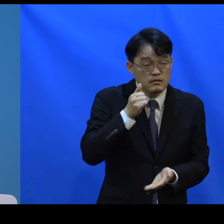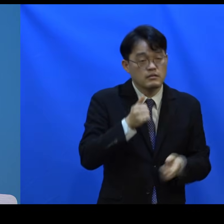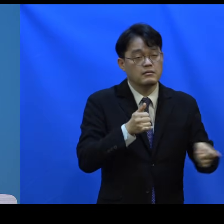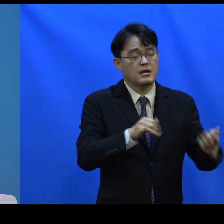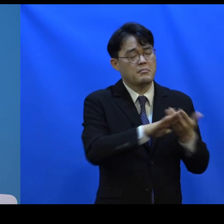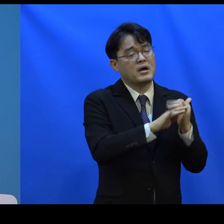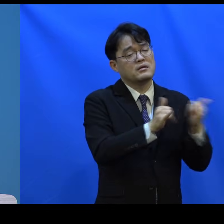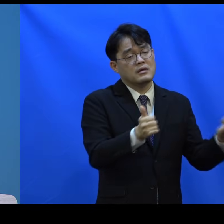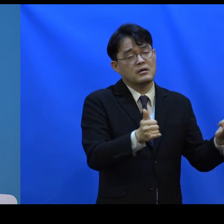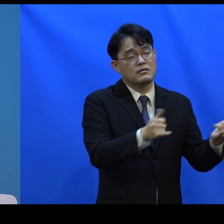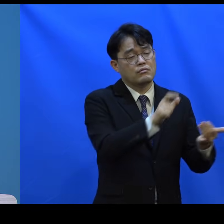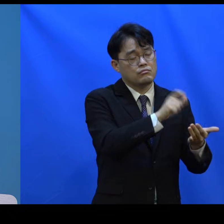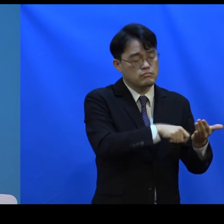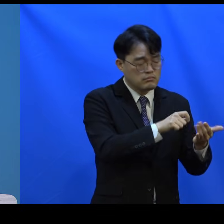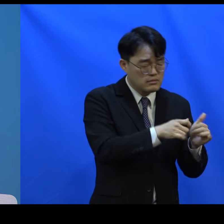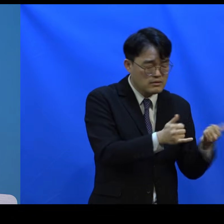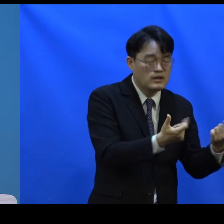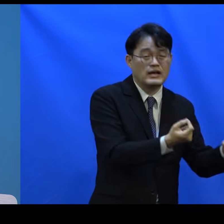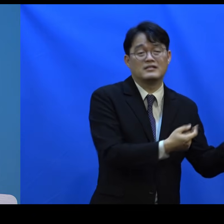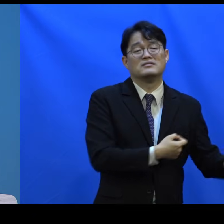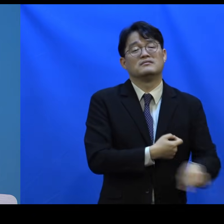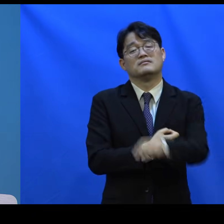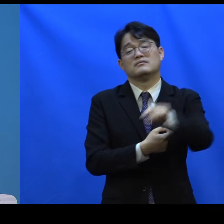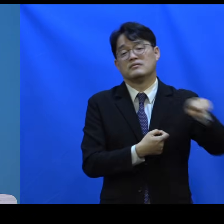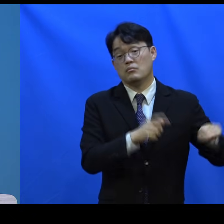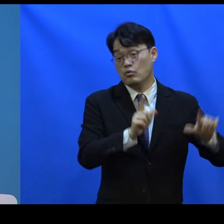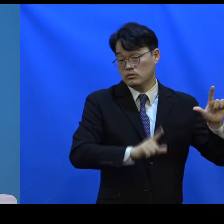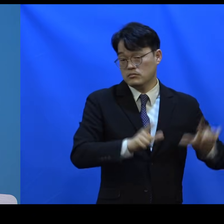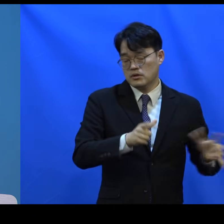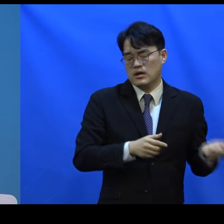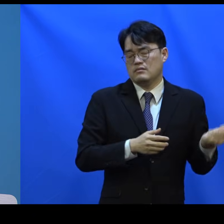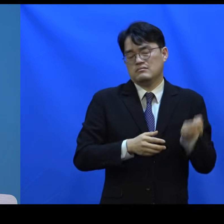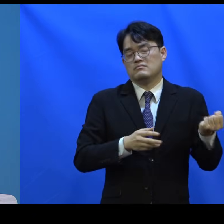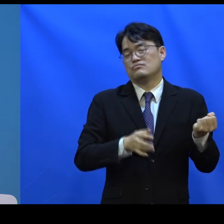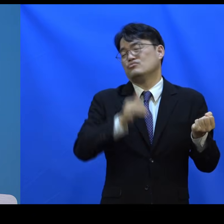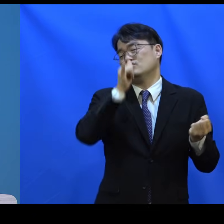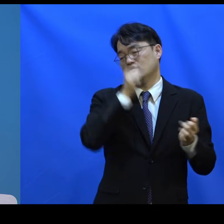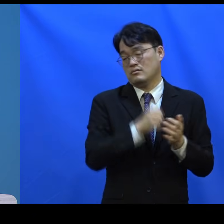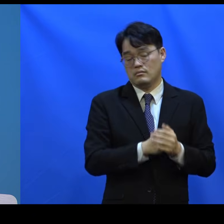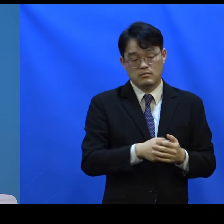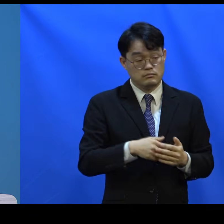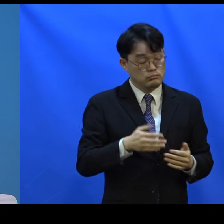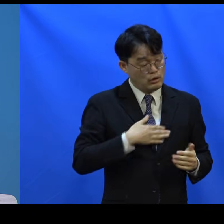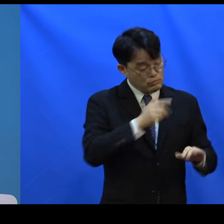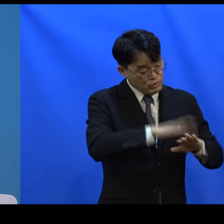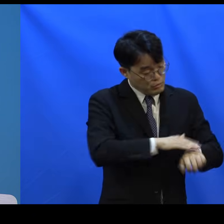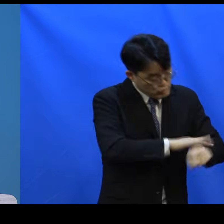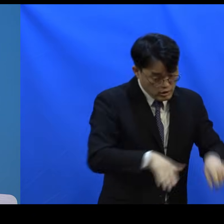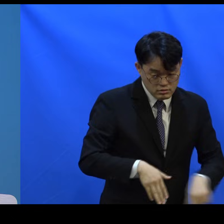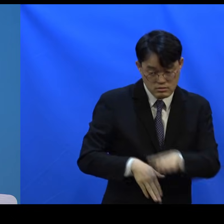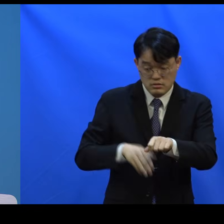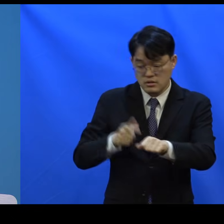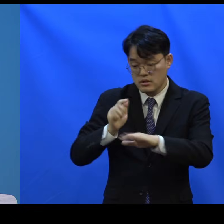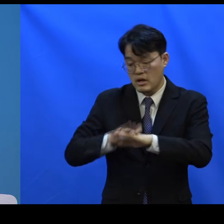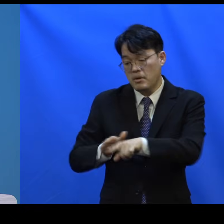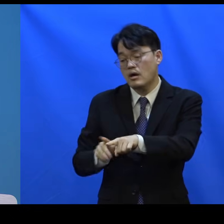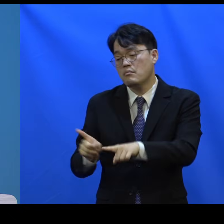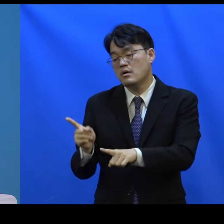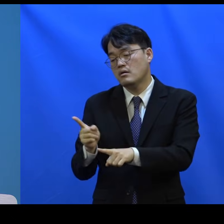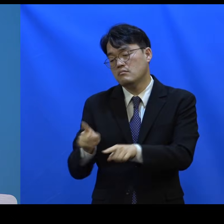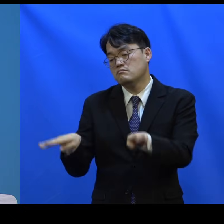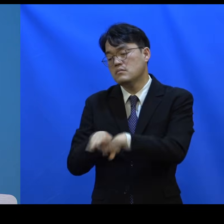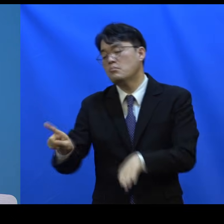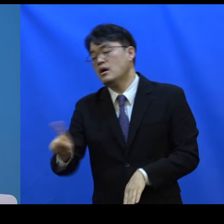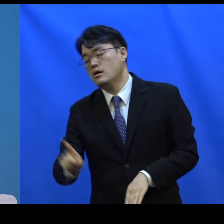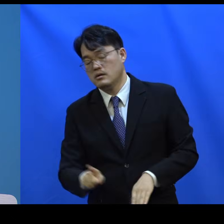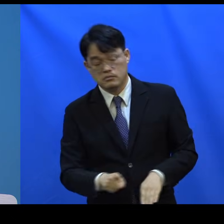모습으로 전락되는 겁니다. 사랑을 놓쳐버리면 율법을 가지고 살게 되는 거예요. 율법주의자가 되는 거예요. 한국 교회에 그동안 많은 패턴이 이런